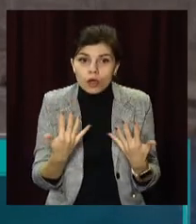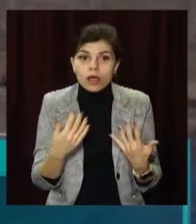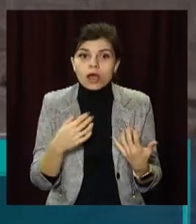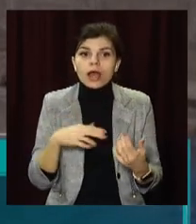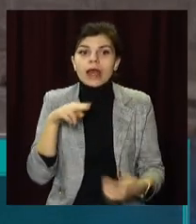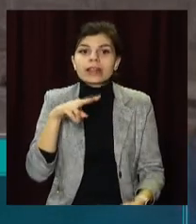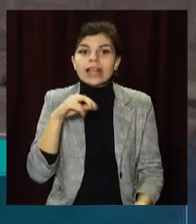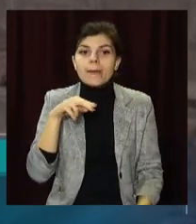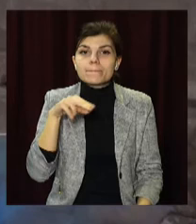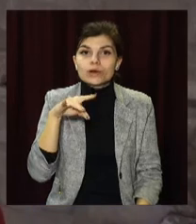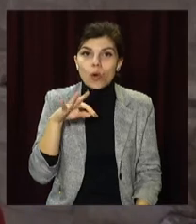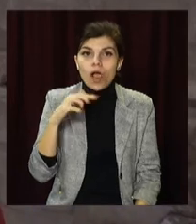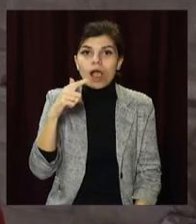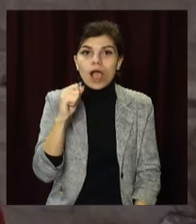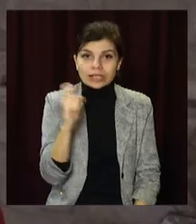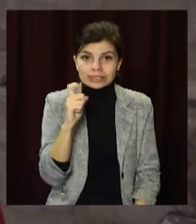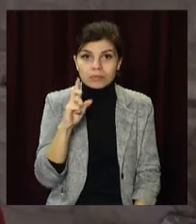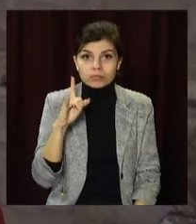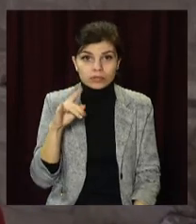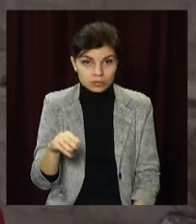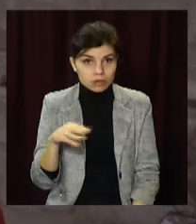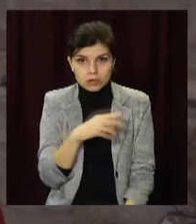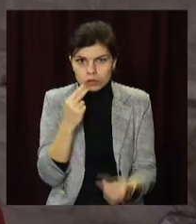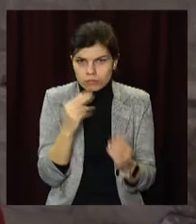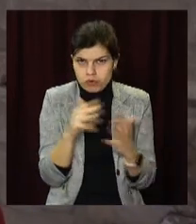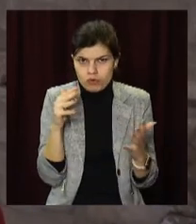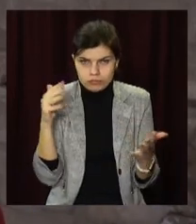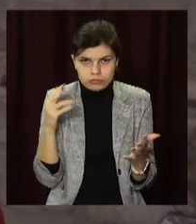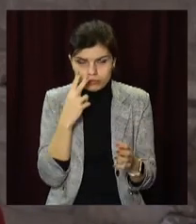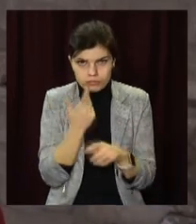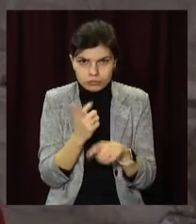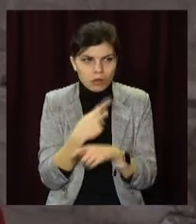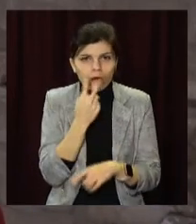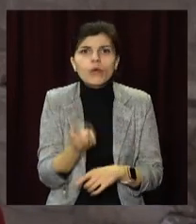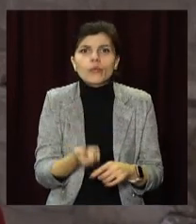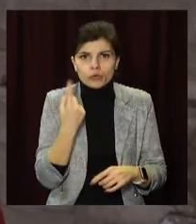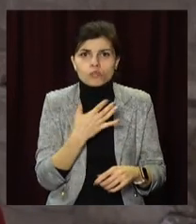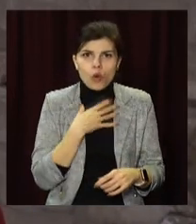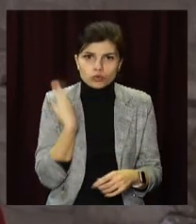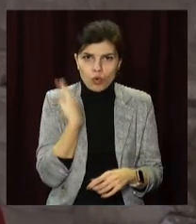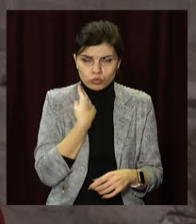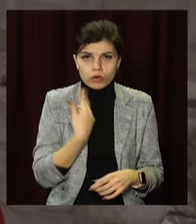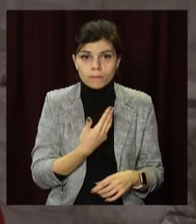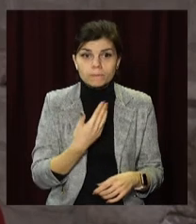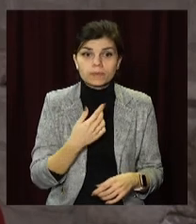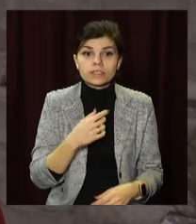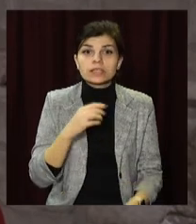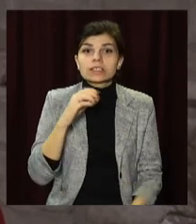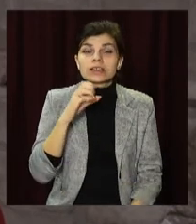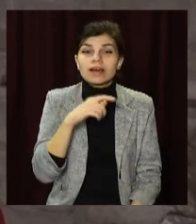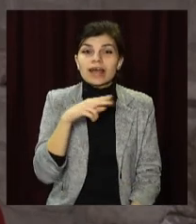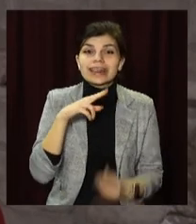ціну, едаку ціну, задовженість мою. «Дніпрогаззбут» пише мені, я повинен